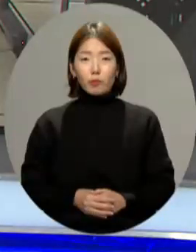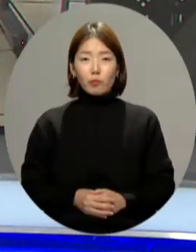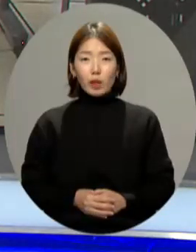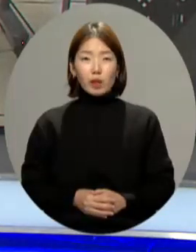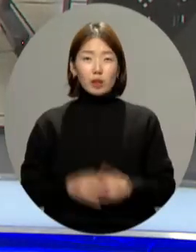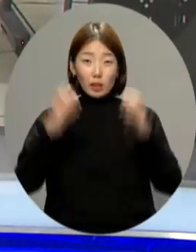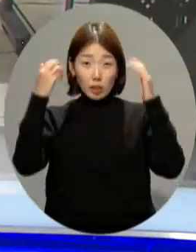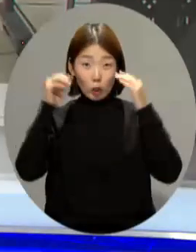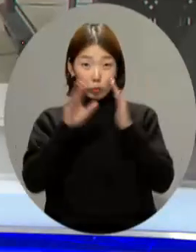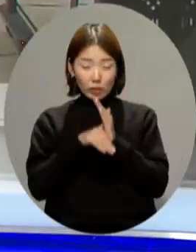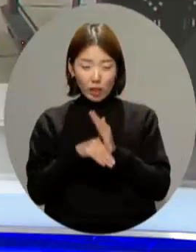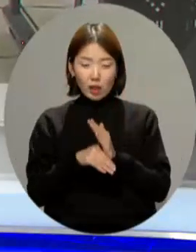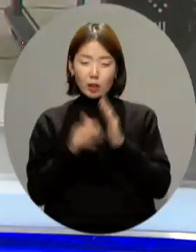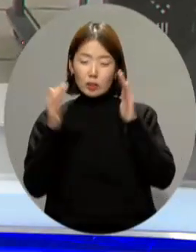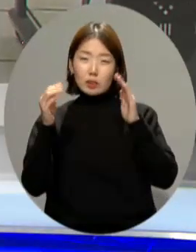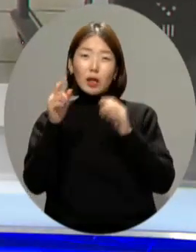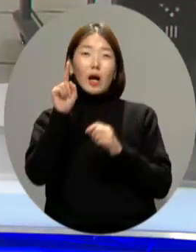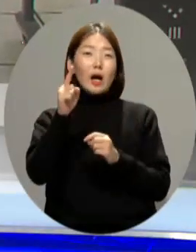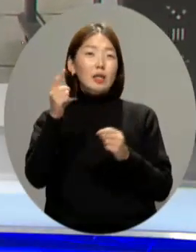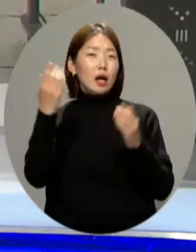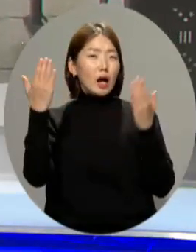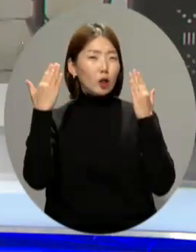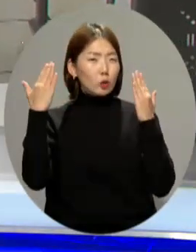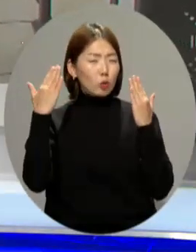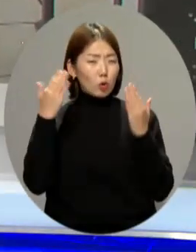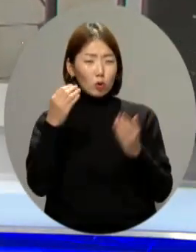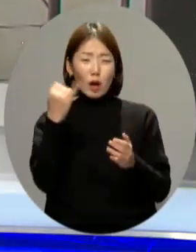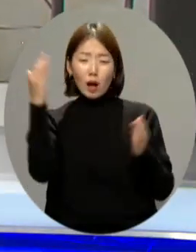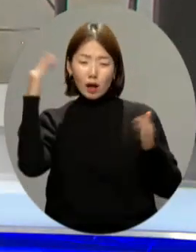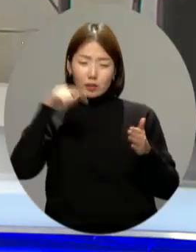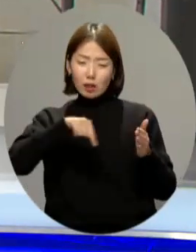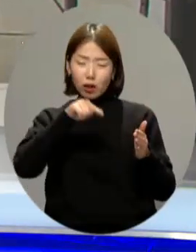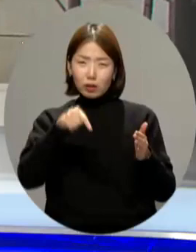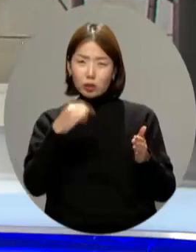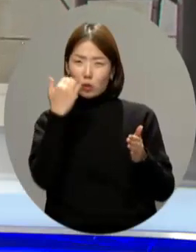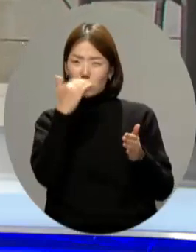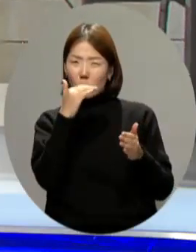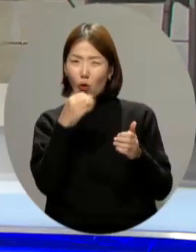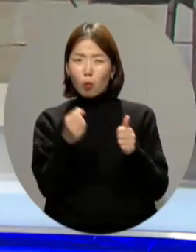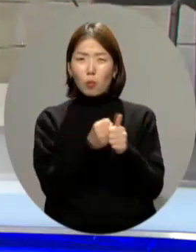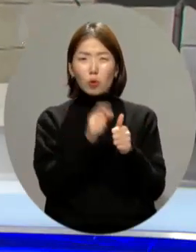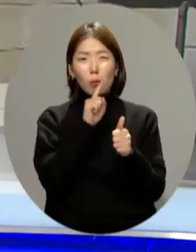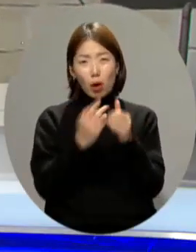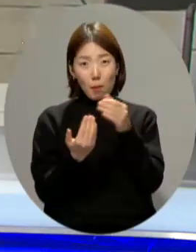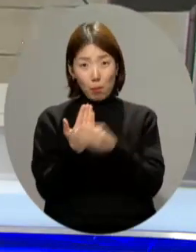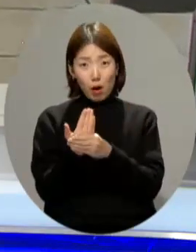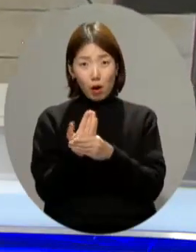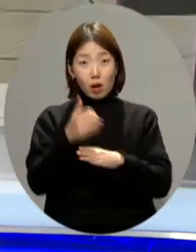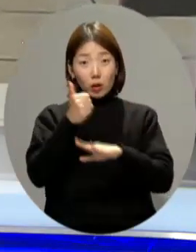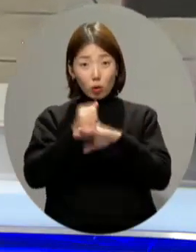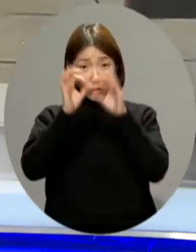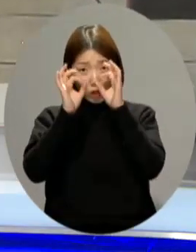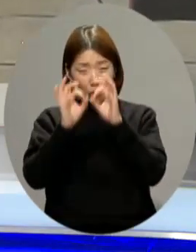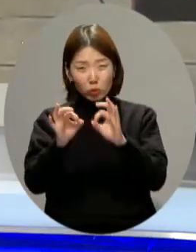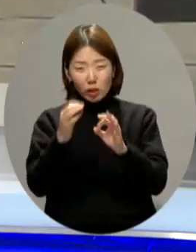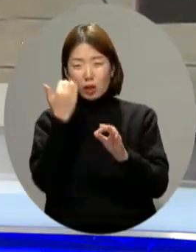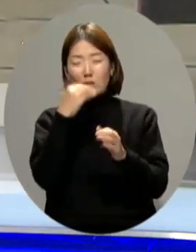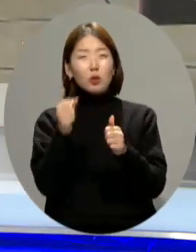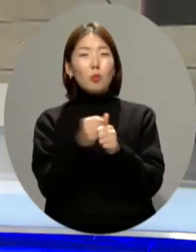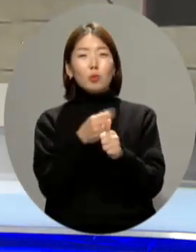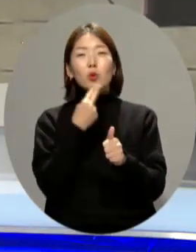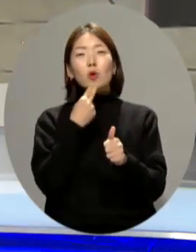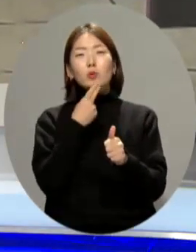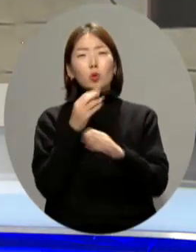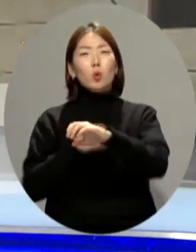지난해 여름 전주의 한 초등학교에서 학생 간에 성폭력이 있었다는 논란이 불거졌습니다. 알고 봤더니 성폭력은